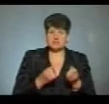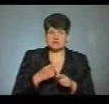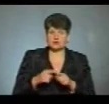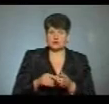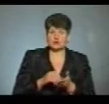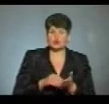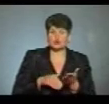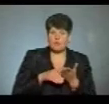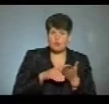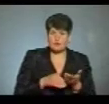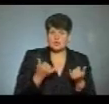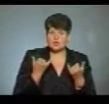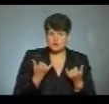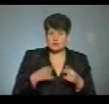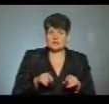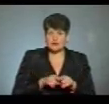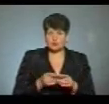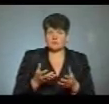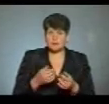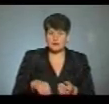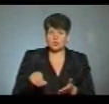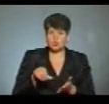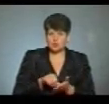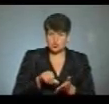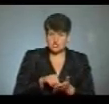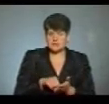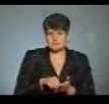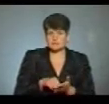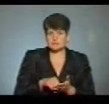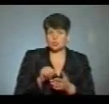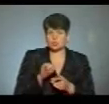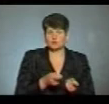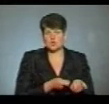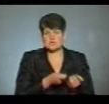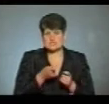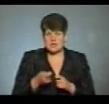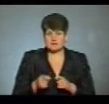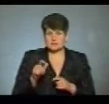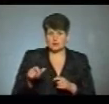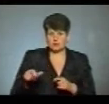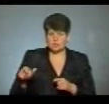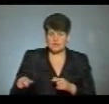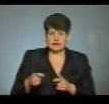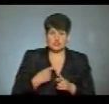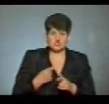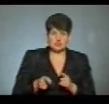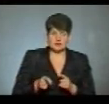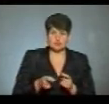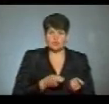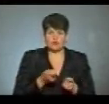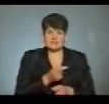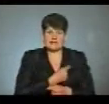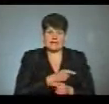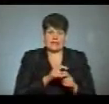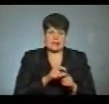медичної допомоги, які сьогодні також беруть участь в доставці там пацієнтів чи довозки